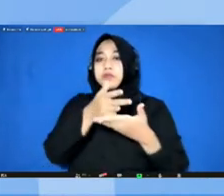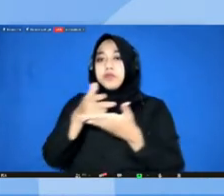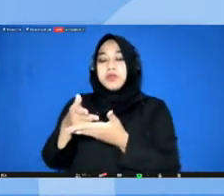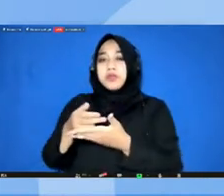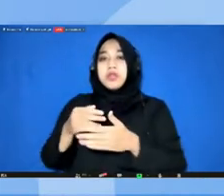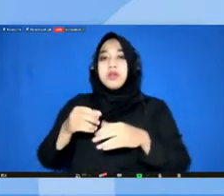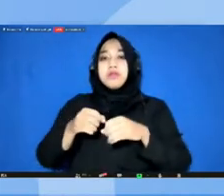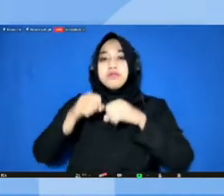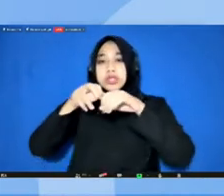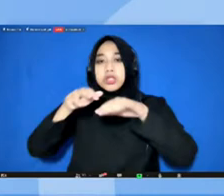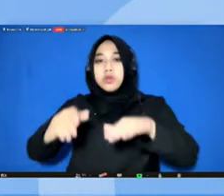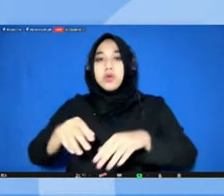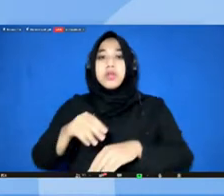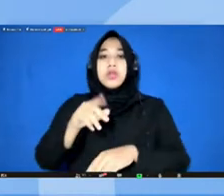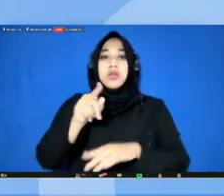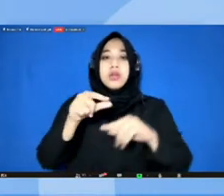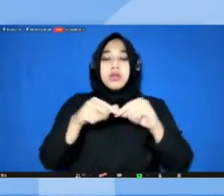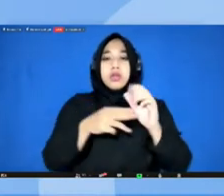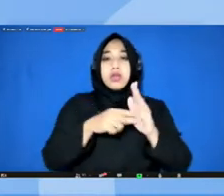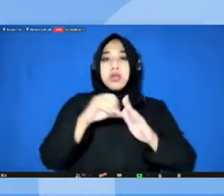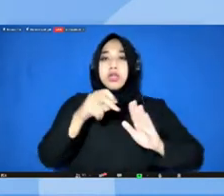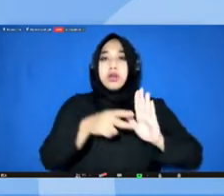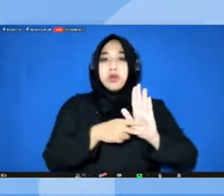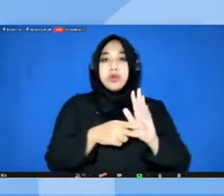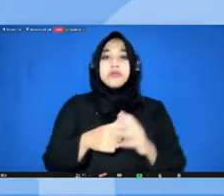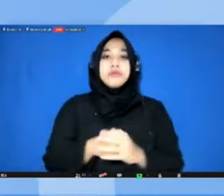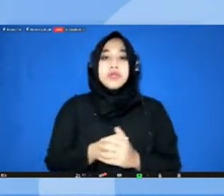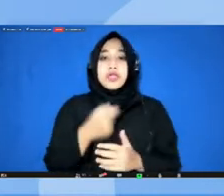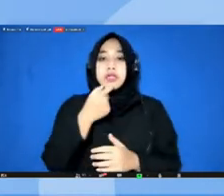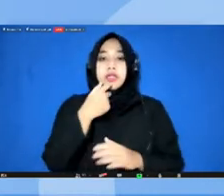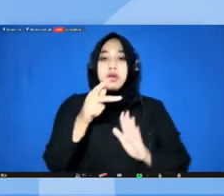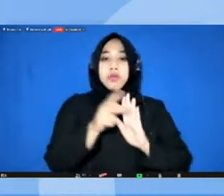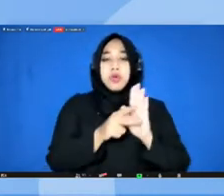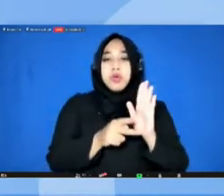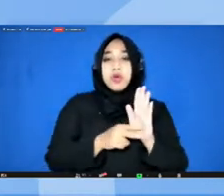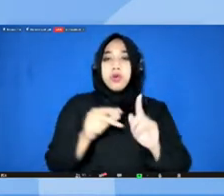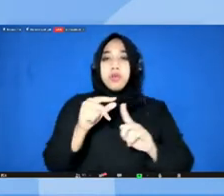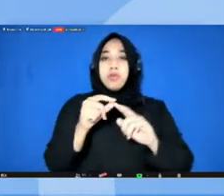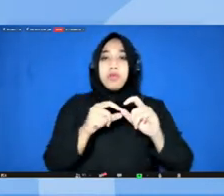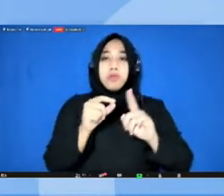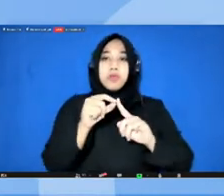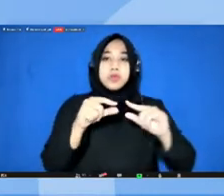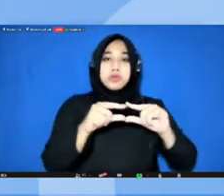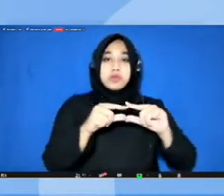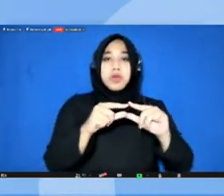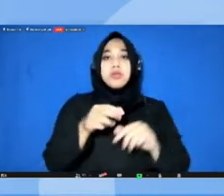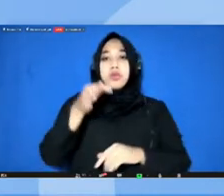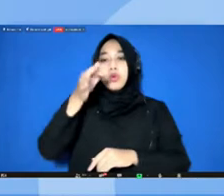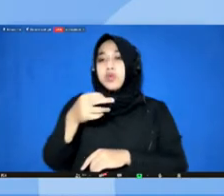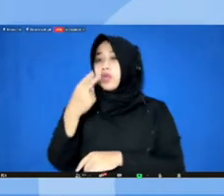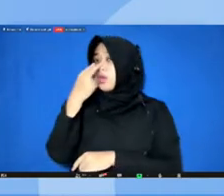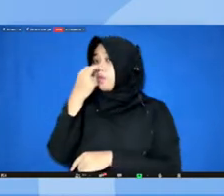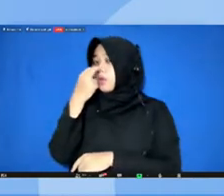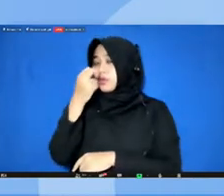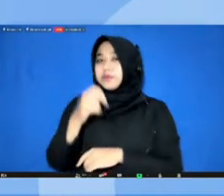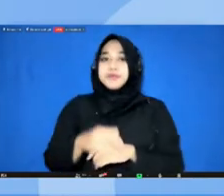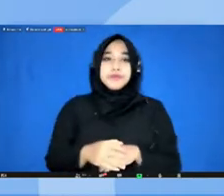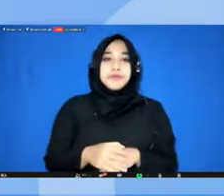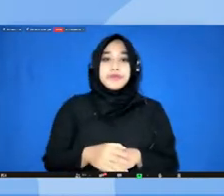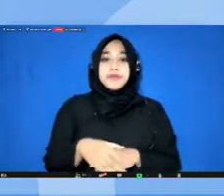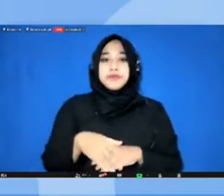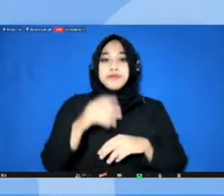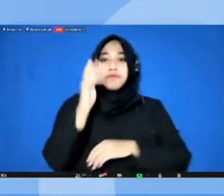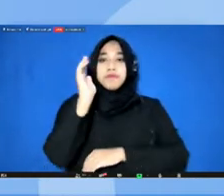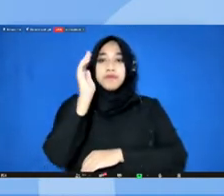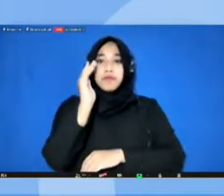penjangkauan dari Linkon by InvestGM dan juga tentang program Puspa di Kota Bandung. Kemudian saya akan membacakan presentasi